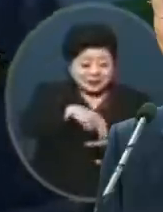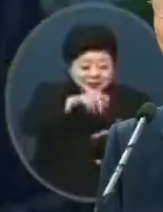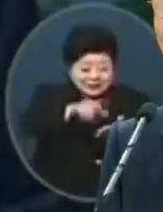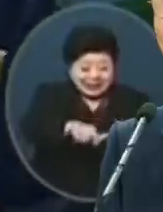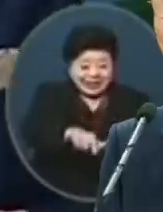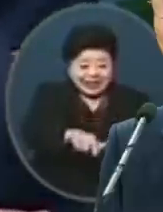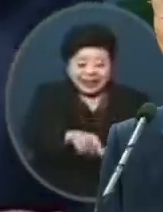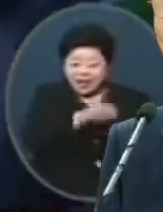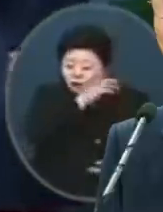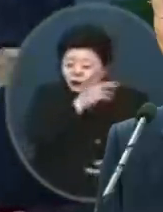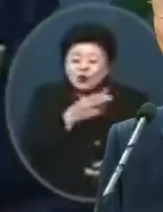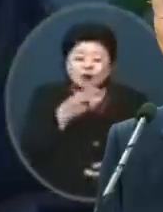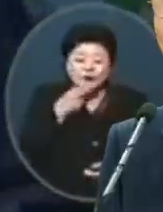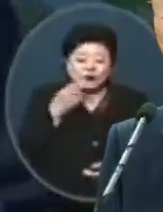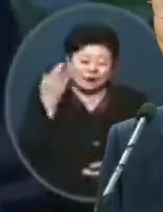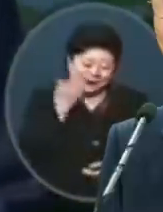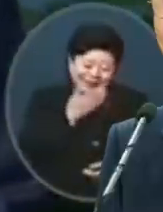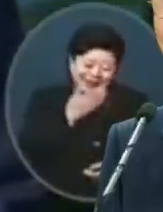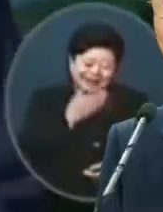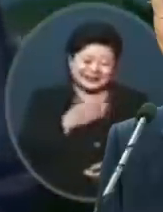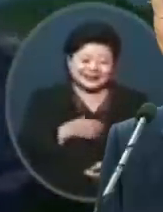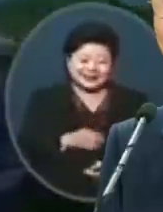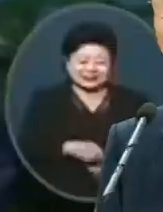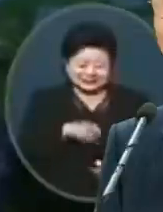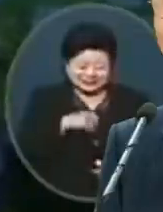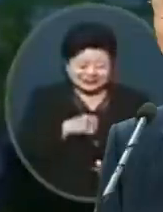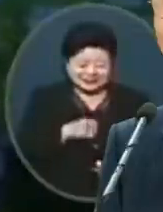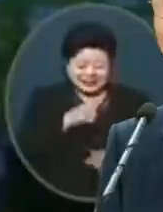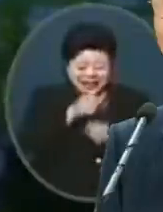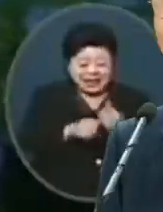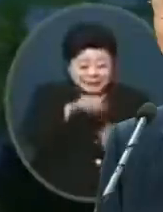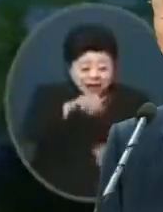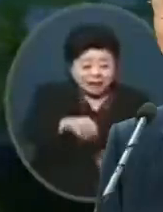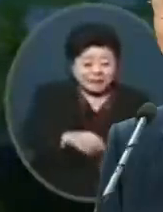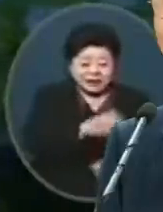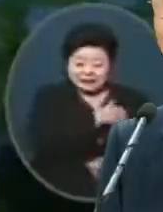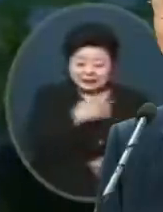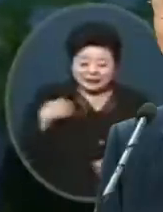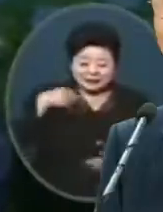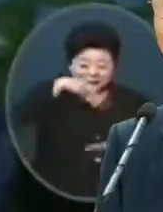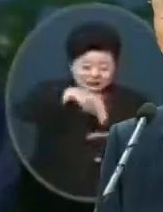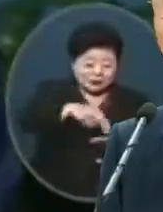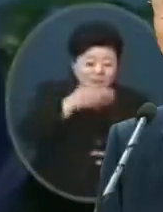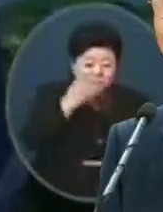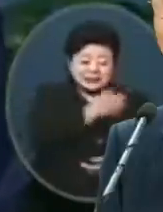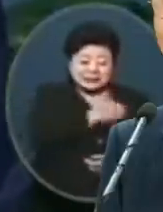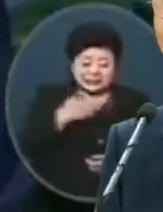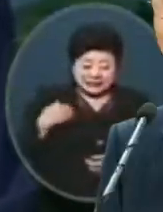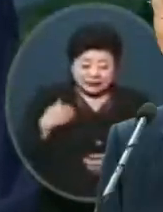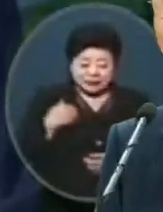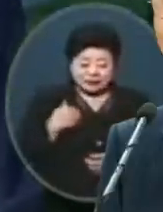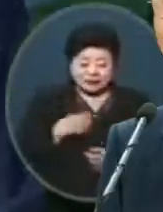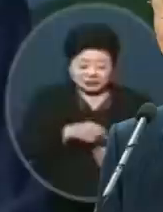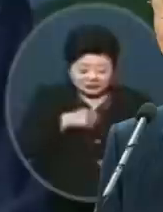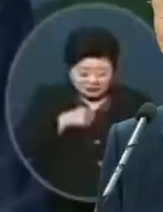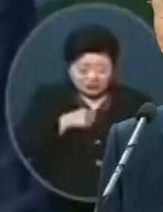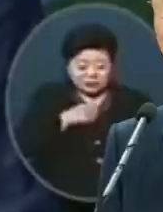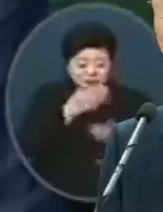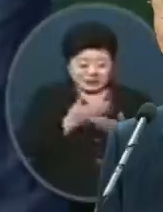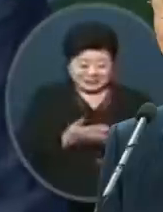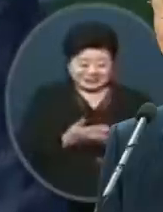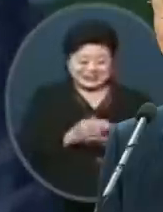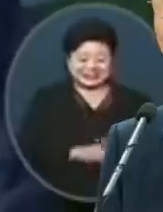움츠리고 이렇게 나갈 필요가 없어요. 왜? 하나님 앞에 당당하게 설 수 있는 자격이 의로움인